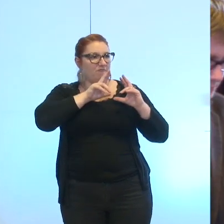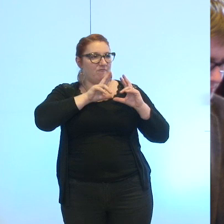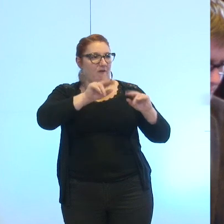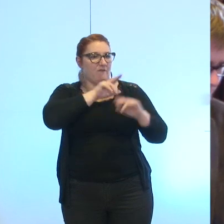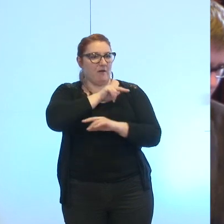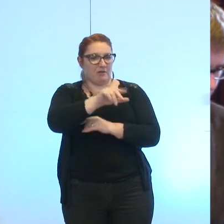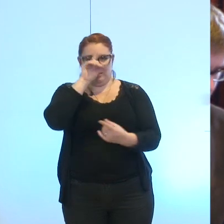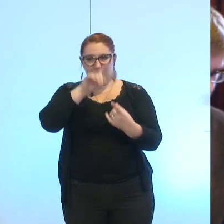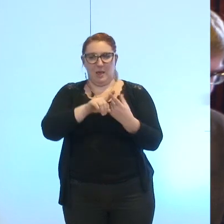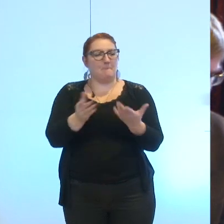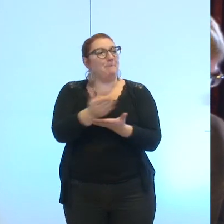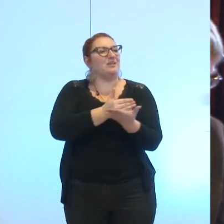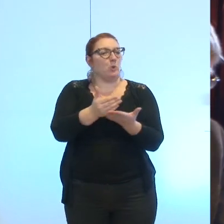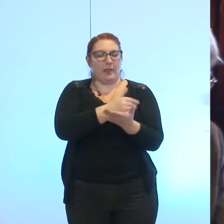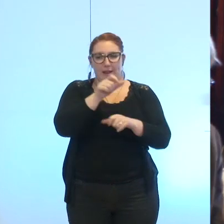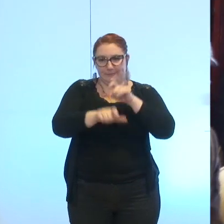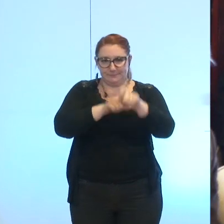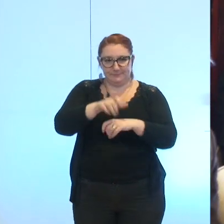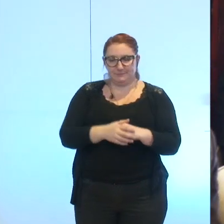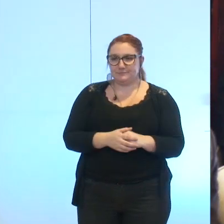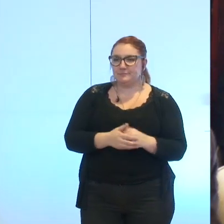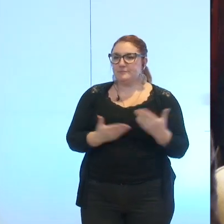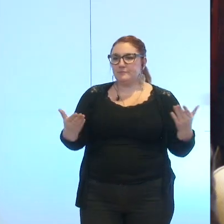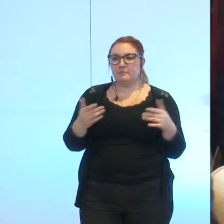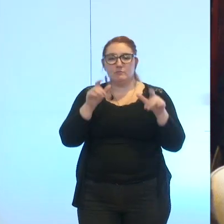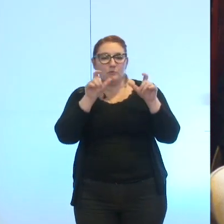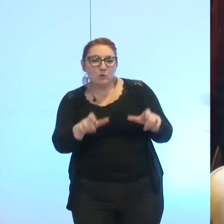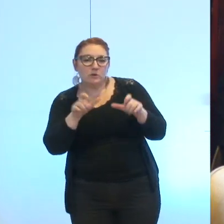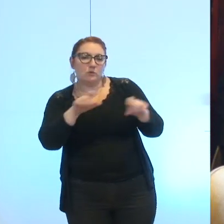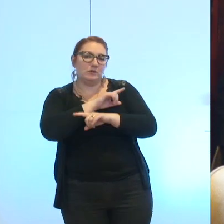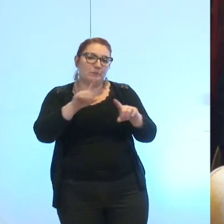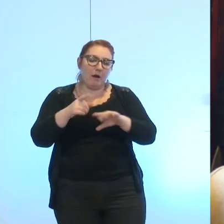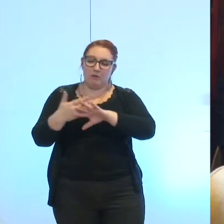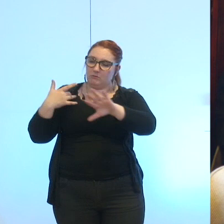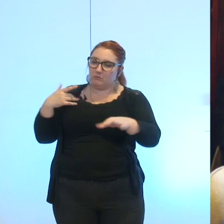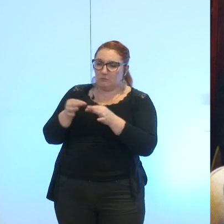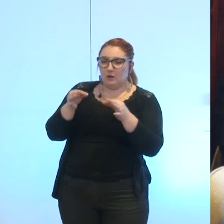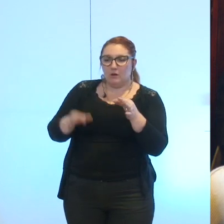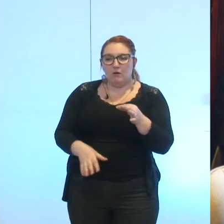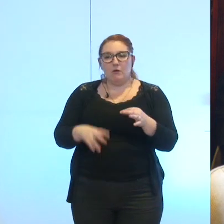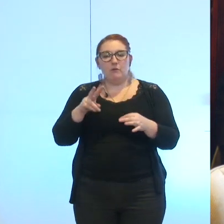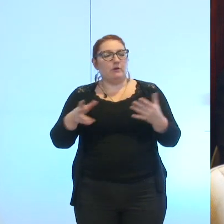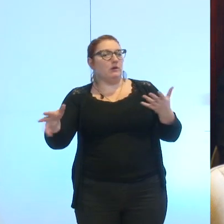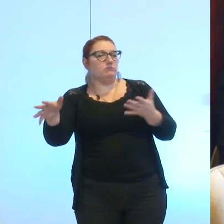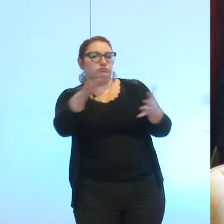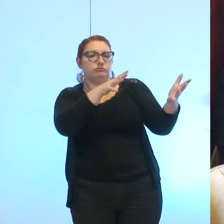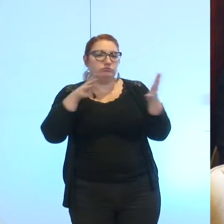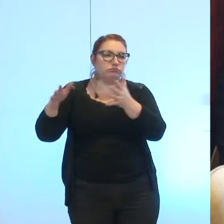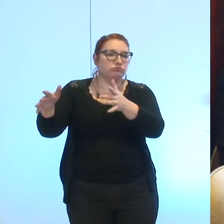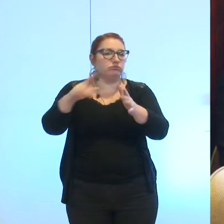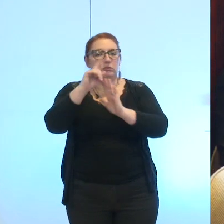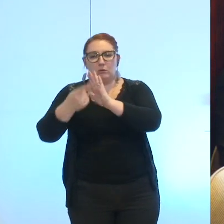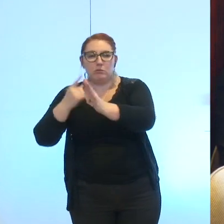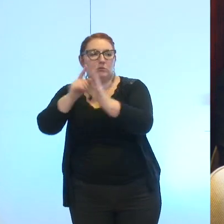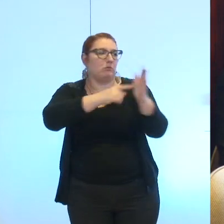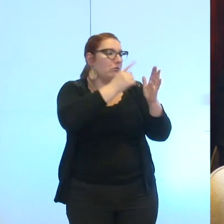au personnel alors audite pas audite rétrospective tout a été dit et redit ici ici et dans